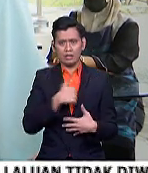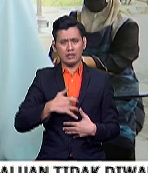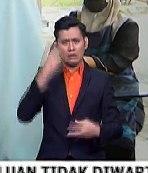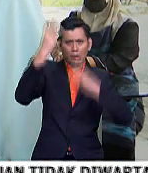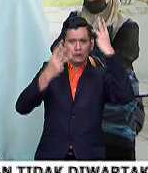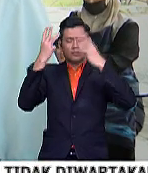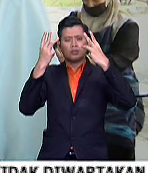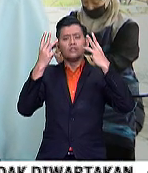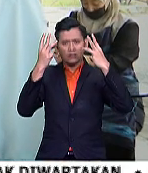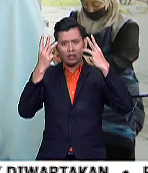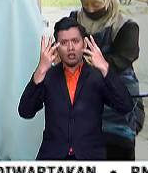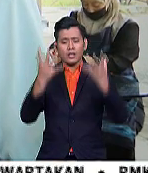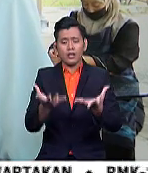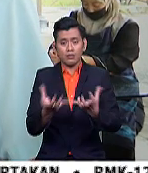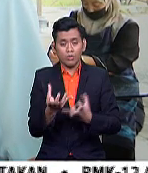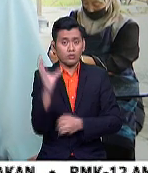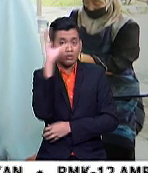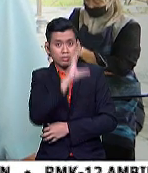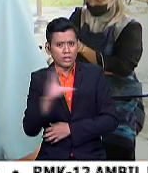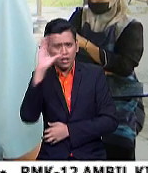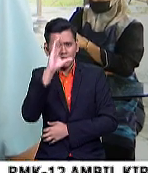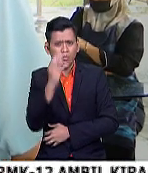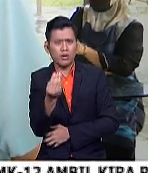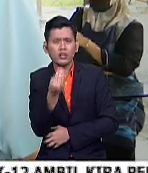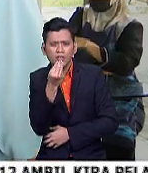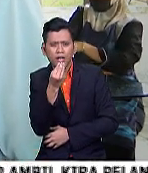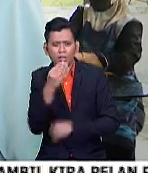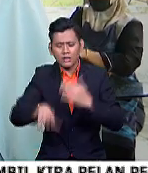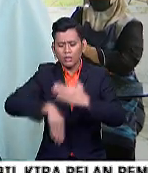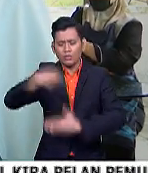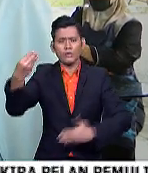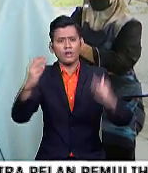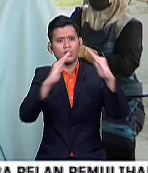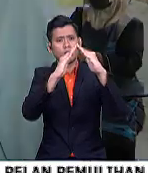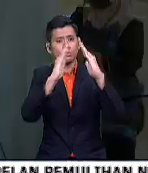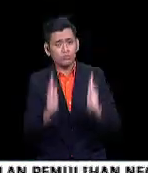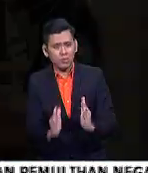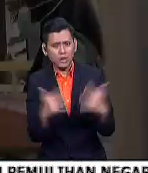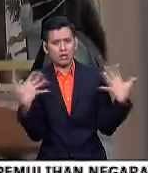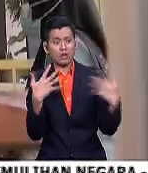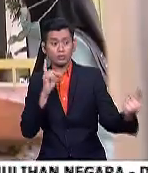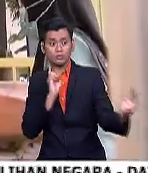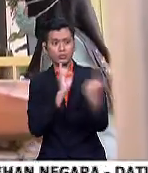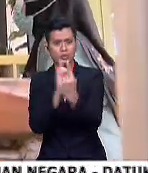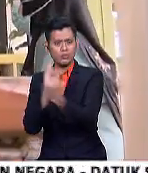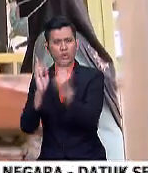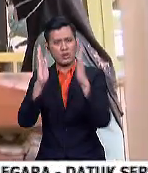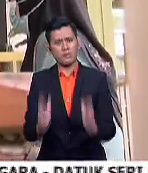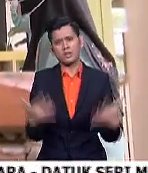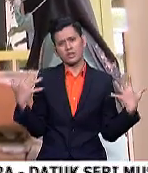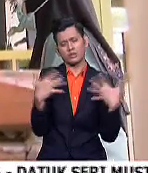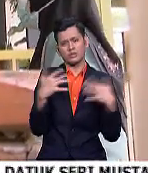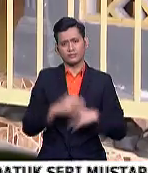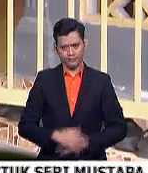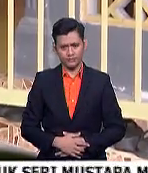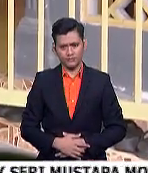nak pergi nak cari makan, nak keluar pergi jumpa orang pun kita naik takut lah benar tu. Tidak patah semangat, Kak